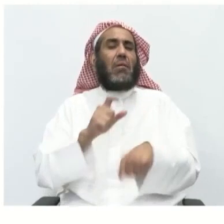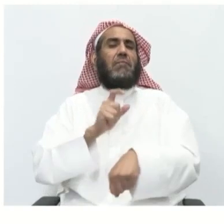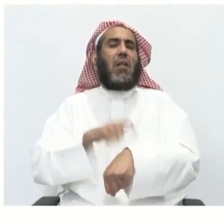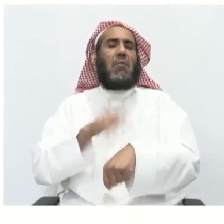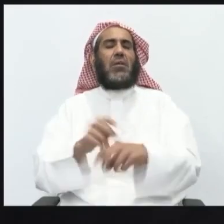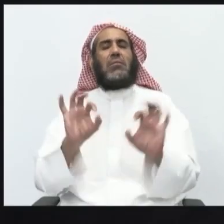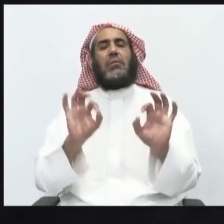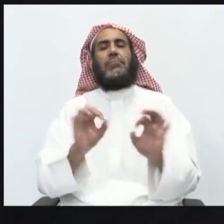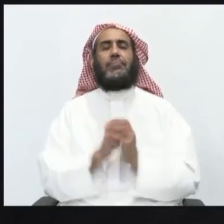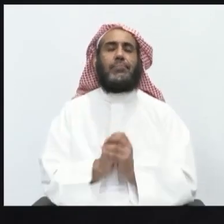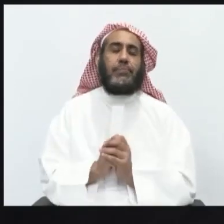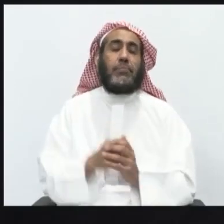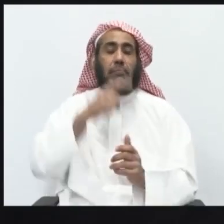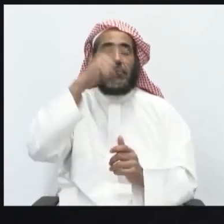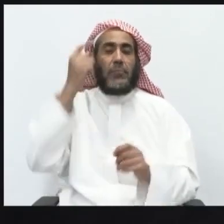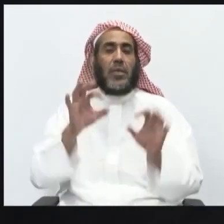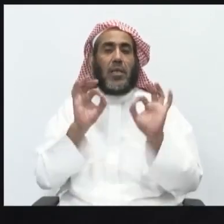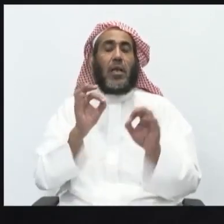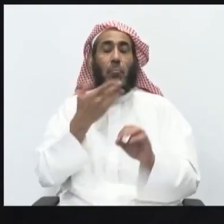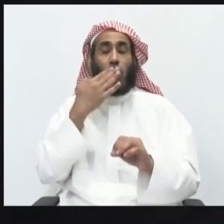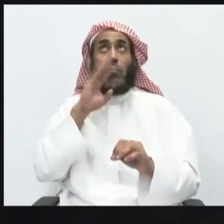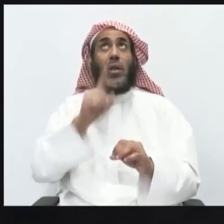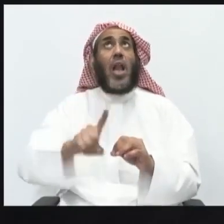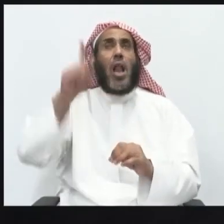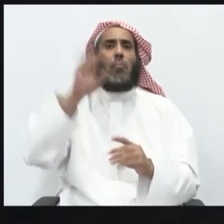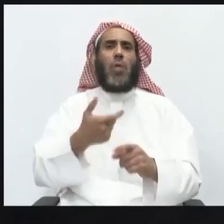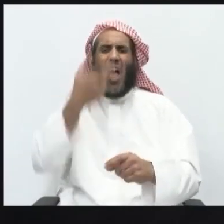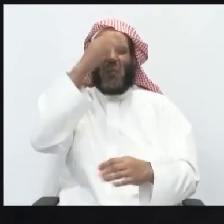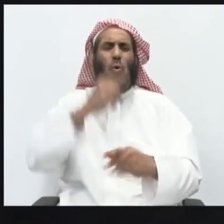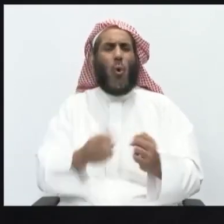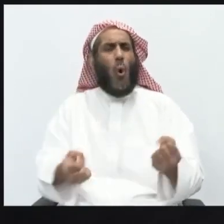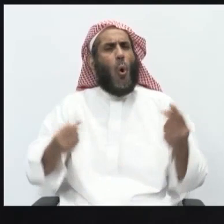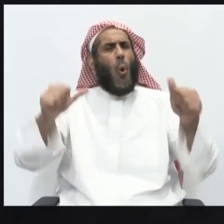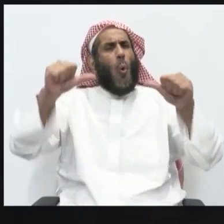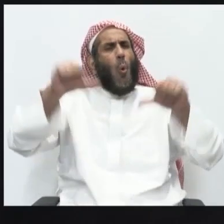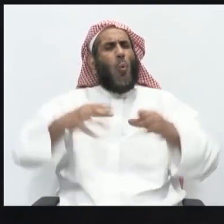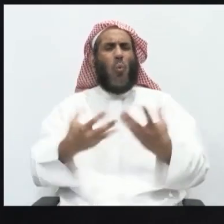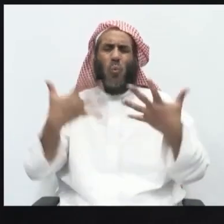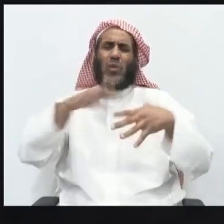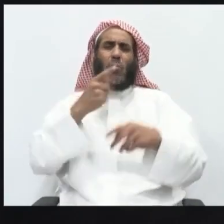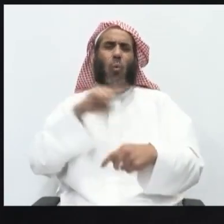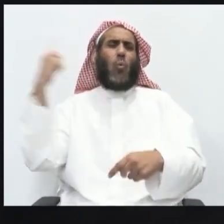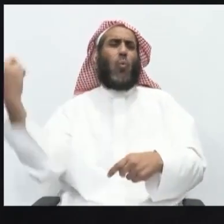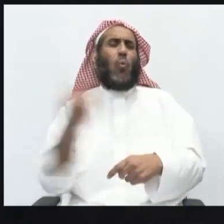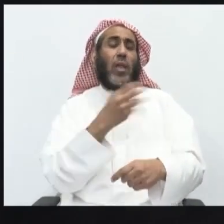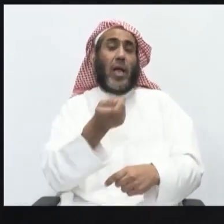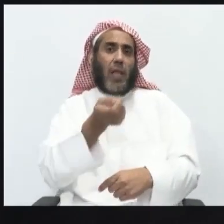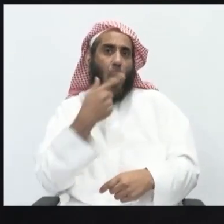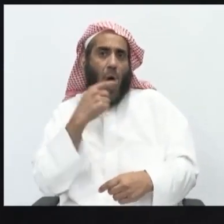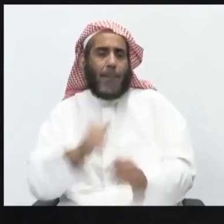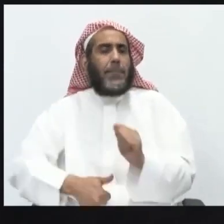نفسه اذا ولله الحمد طبعا هذا المرض فتاك في عده مناطق في العالم هذا الدواء ولله الحمد